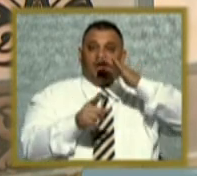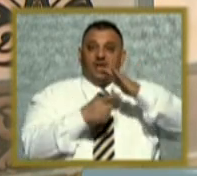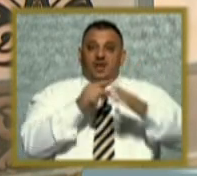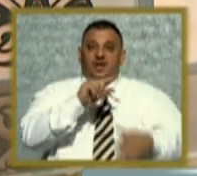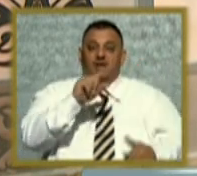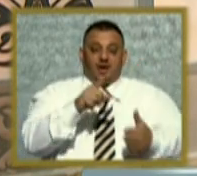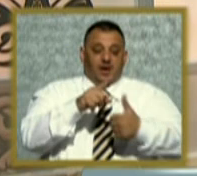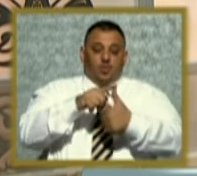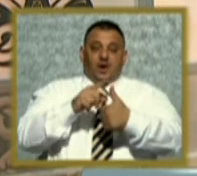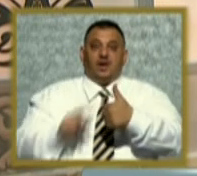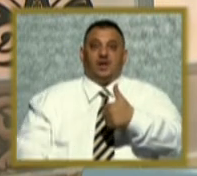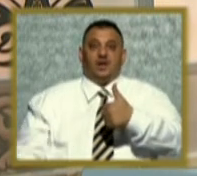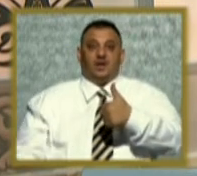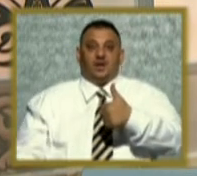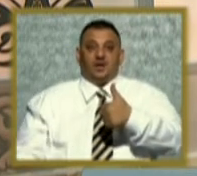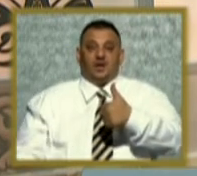تفضل.